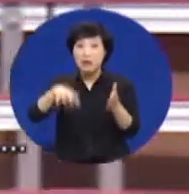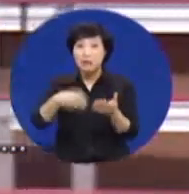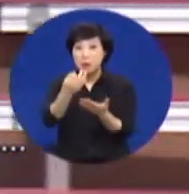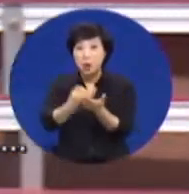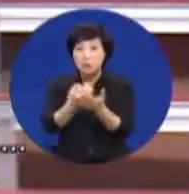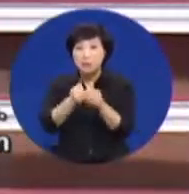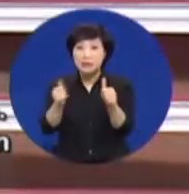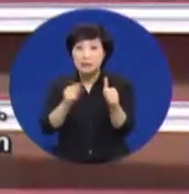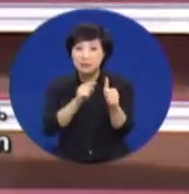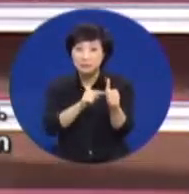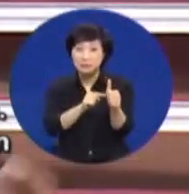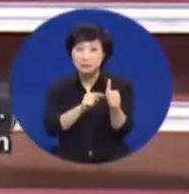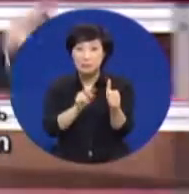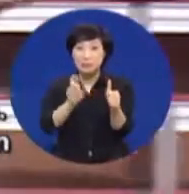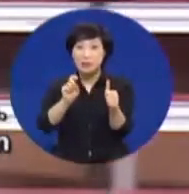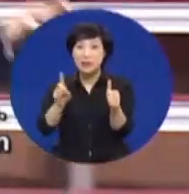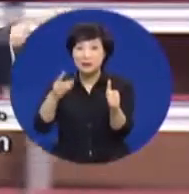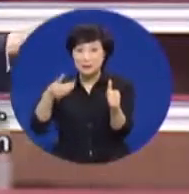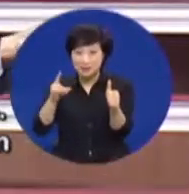사람